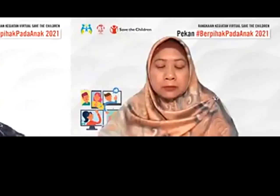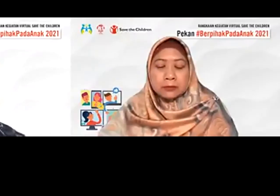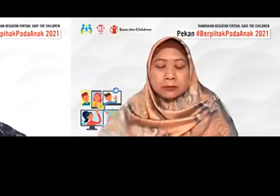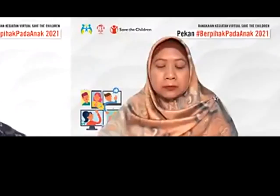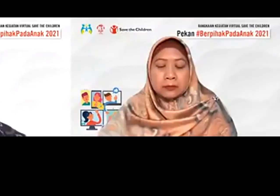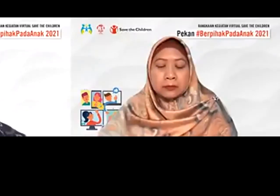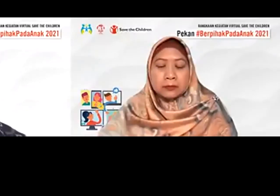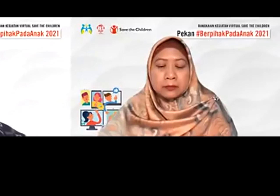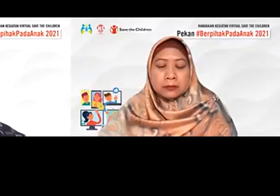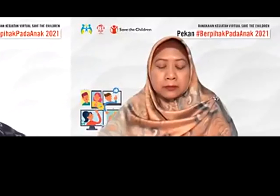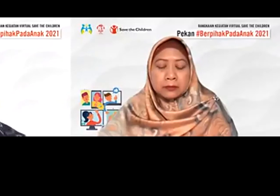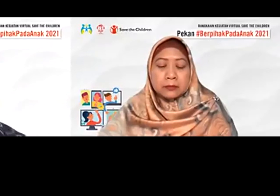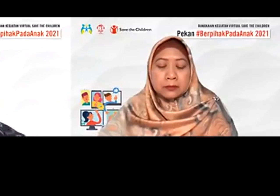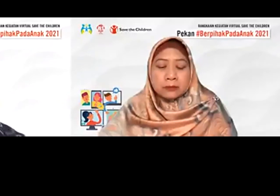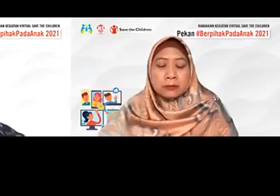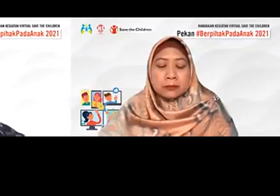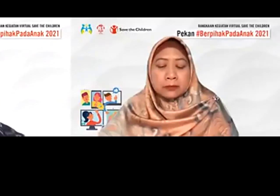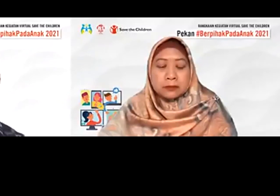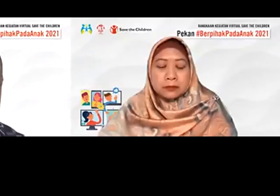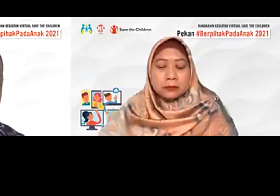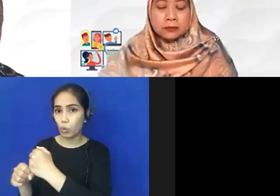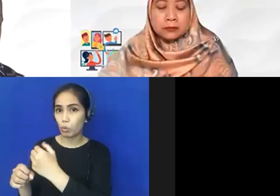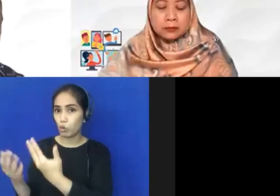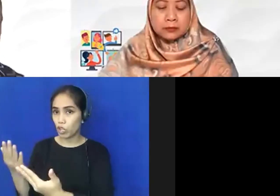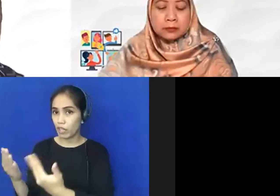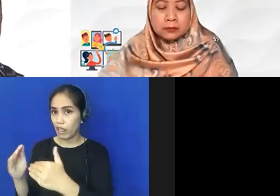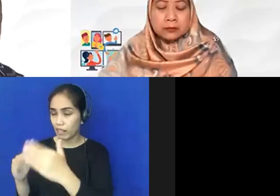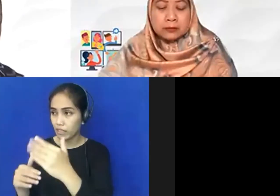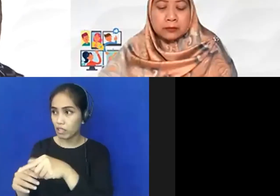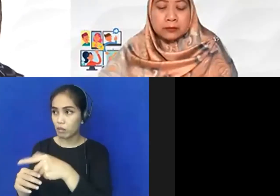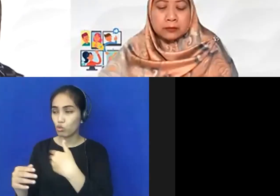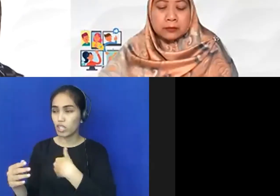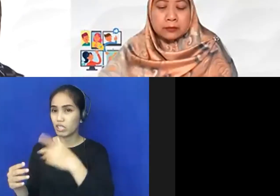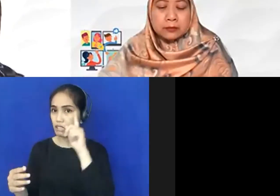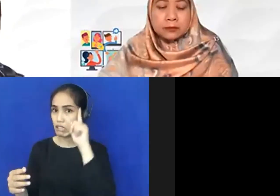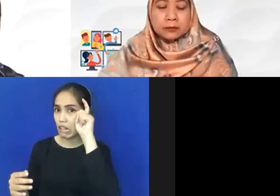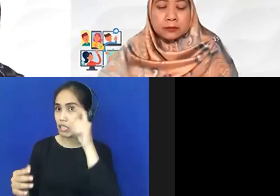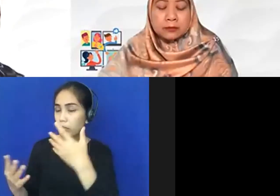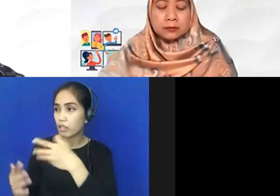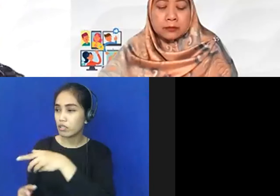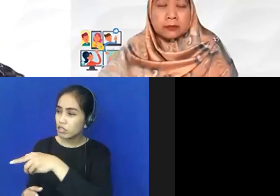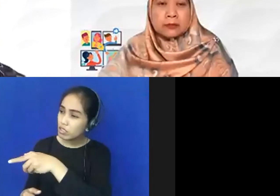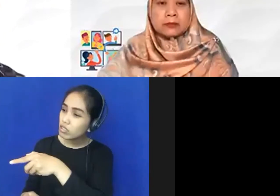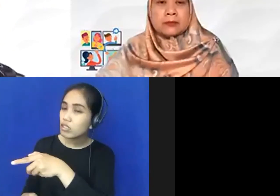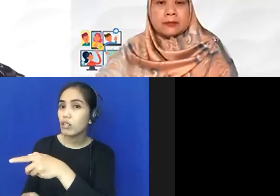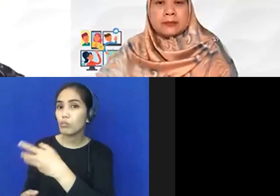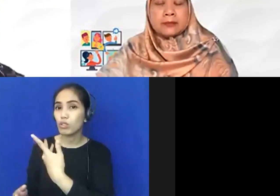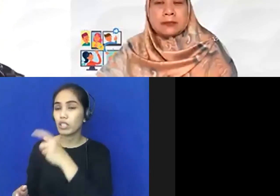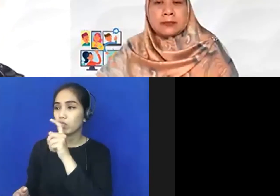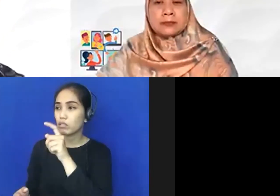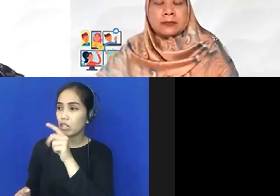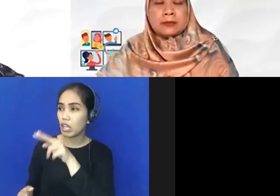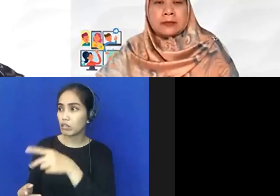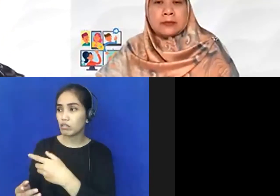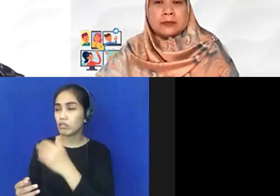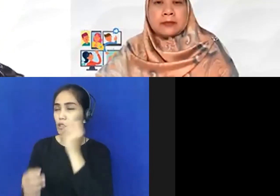anak usia 4 tahun misalnya mereka ada mengalami regresi seperti itu, apakah itu bisa langsung jadi tanda bahwa mereka ada masalah atau enggak, atau mungkin